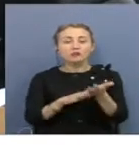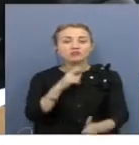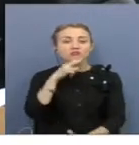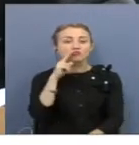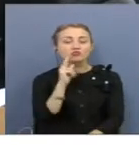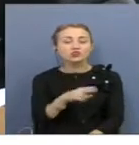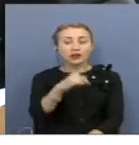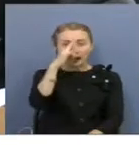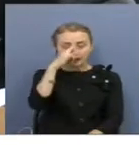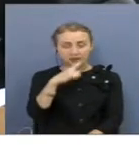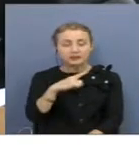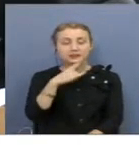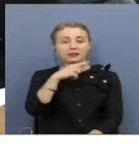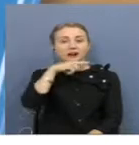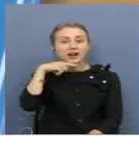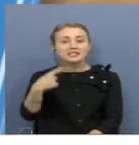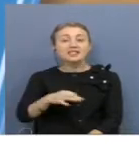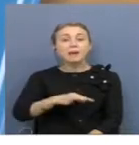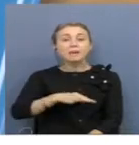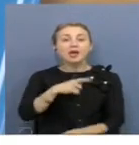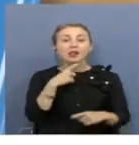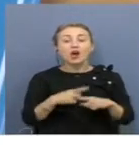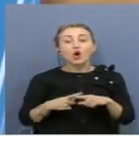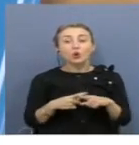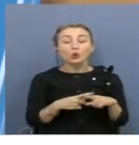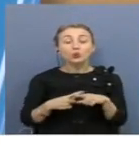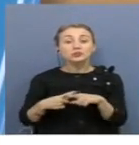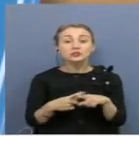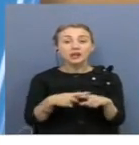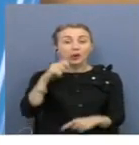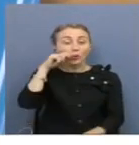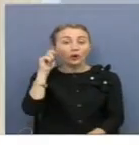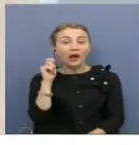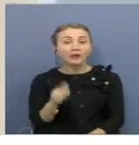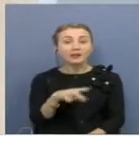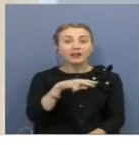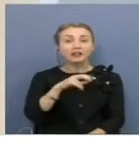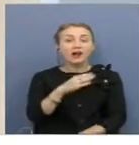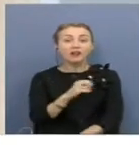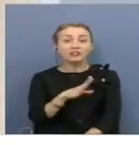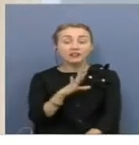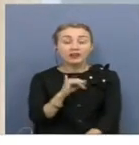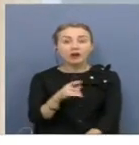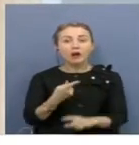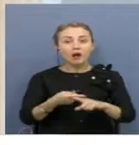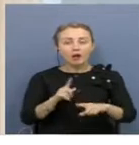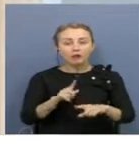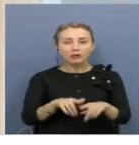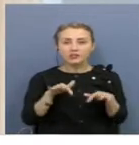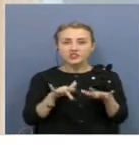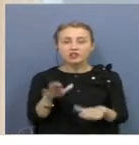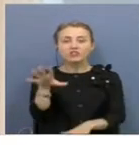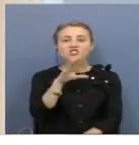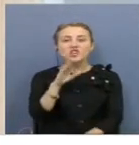адам өлтірушілермен, тіпті жануарлармен салыстырусында түрлі қорлау пайда болды. Бұл фактілерді растайтын барлық дәлелдеу жиынтығы